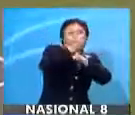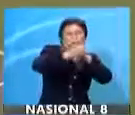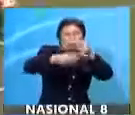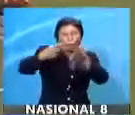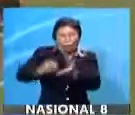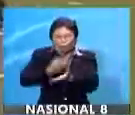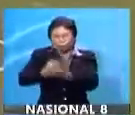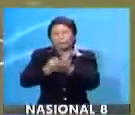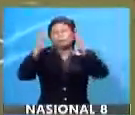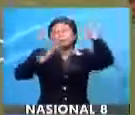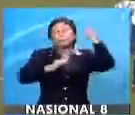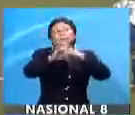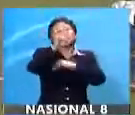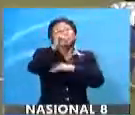Malaysia